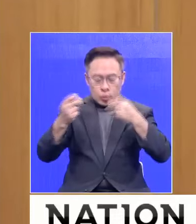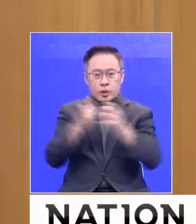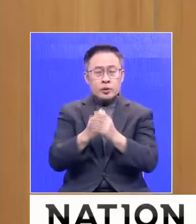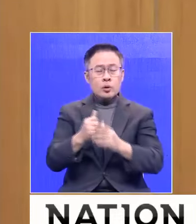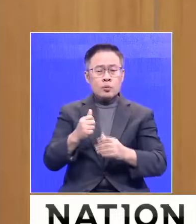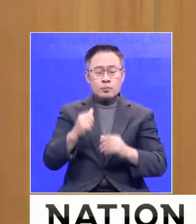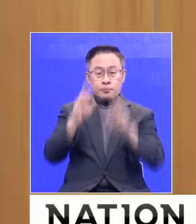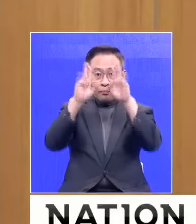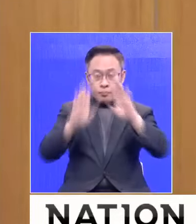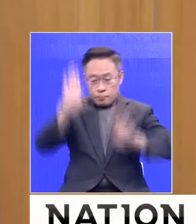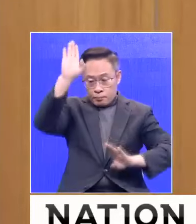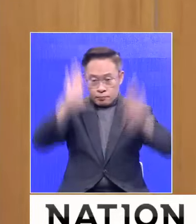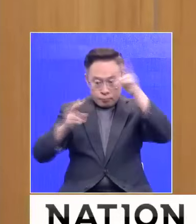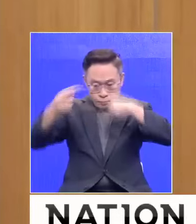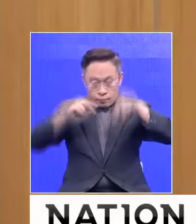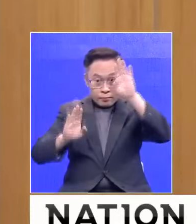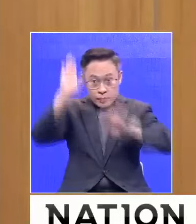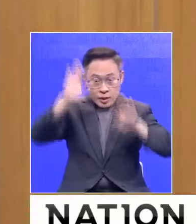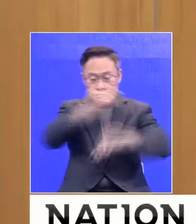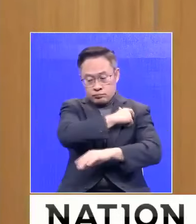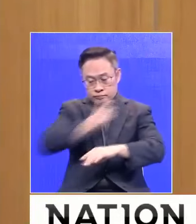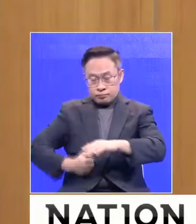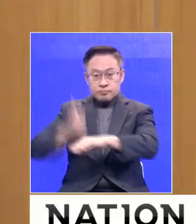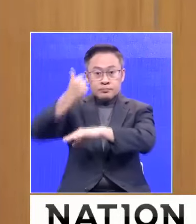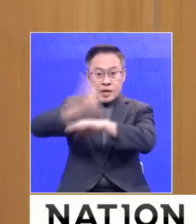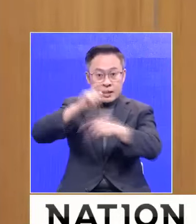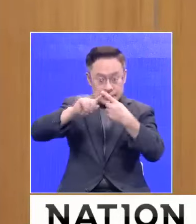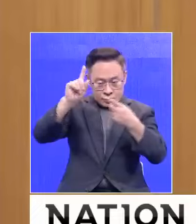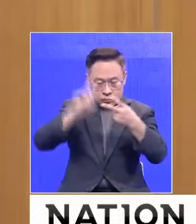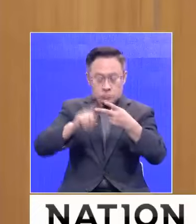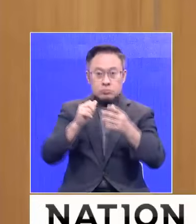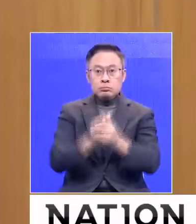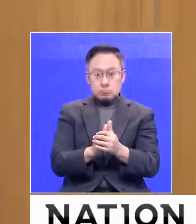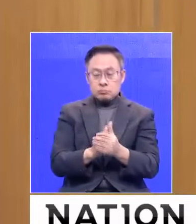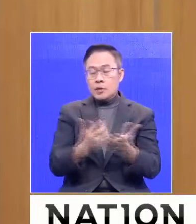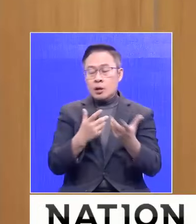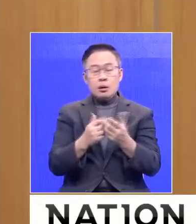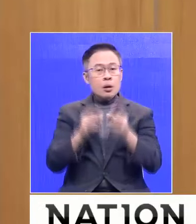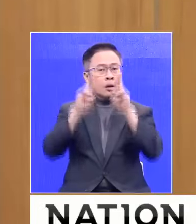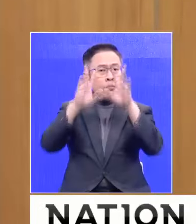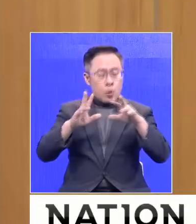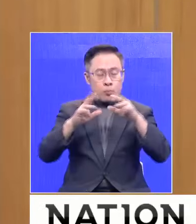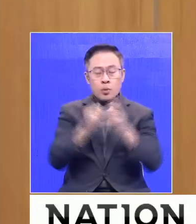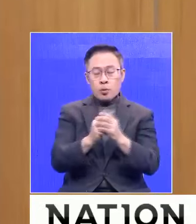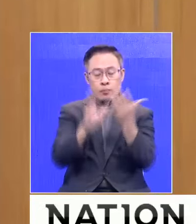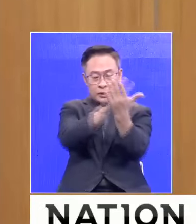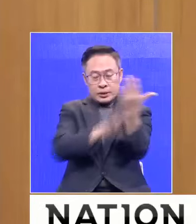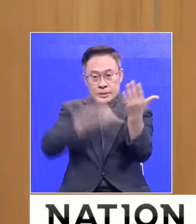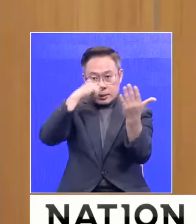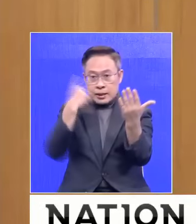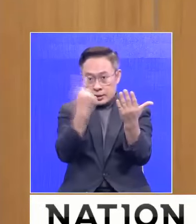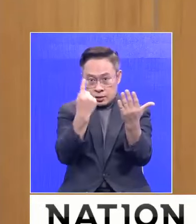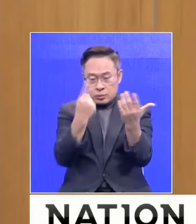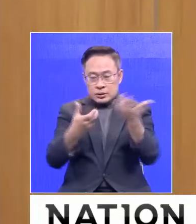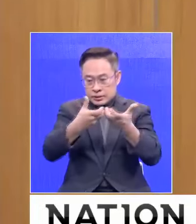ที่พรรคก้าวไกลยื่นเสนอญัตตินี้ย้อนกลับไป23เมษายน คณะรัฐมนตรีมีมติเห็น